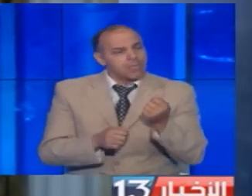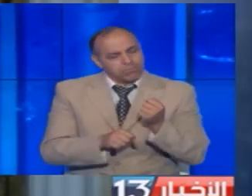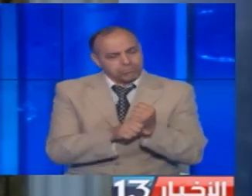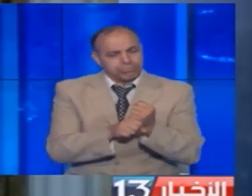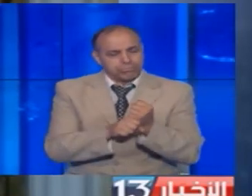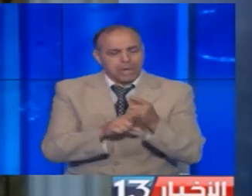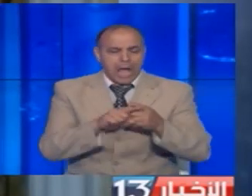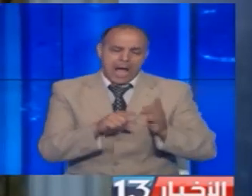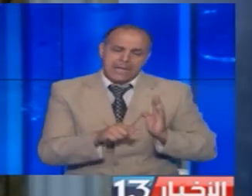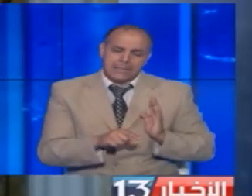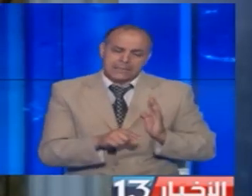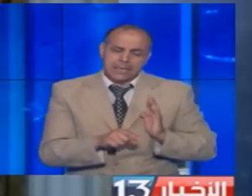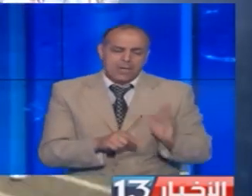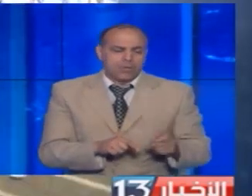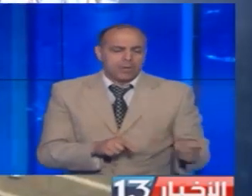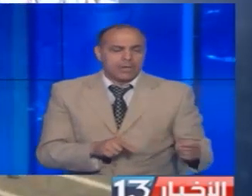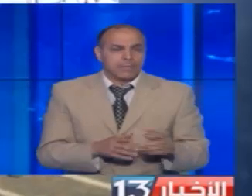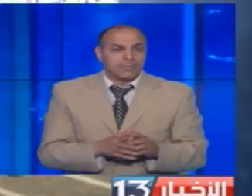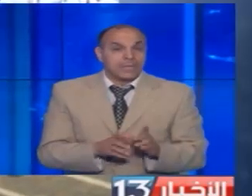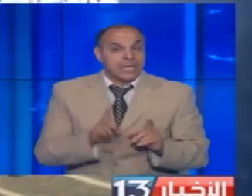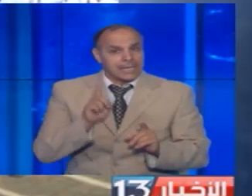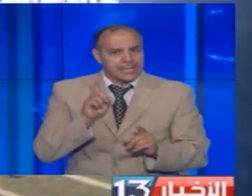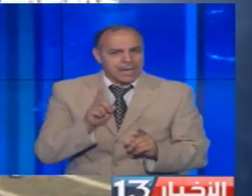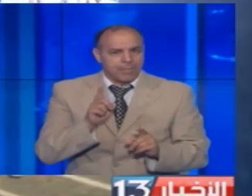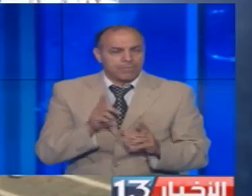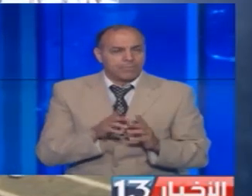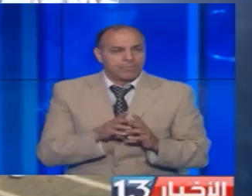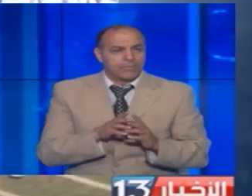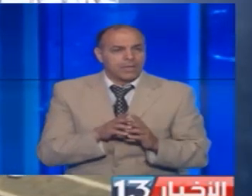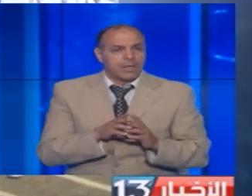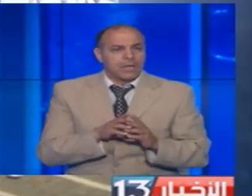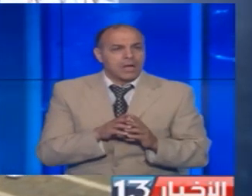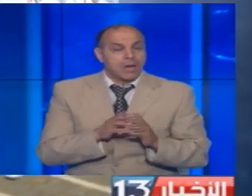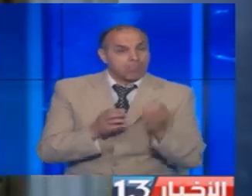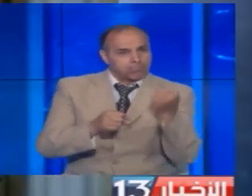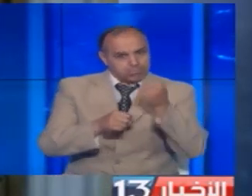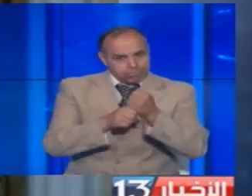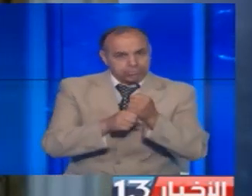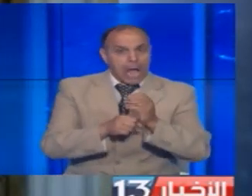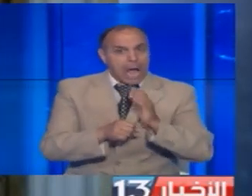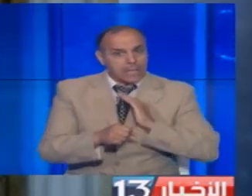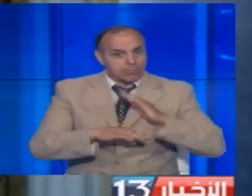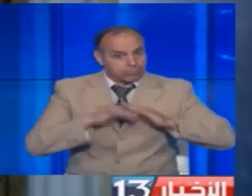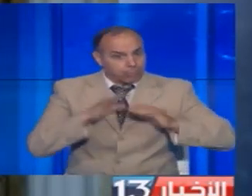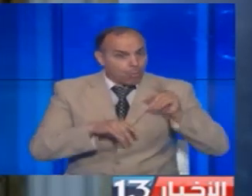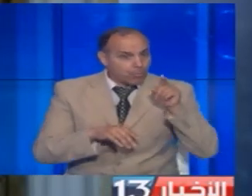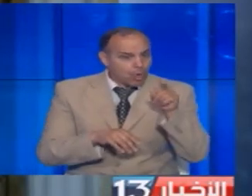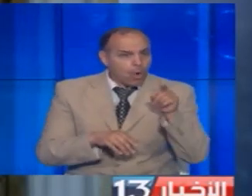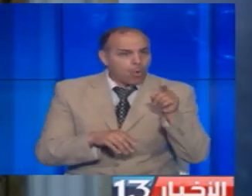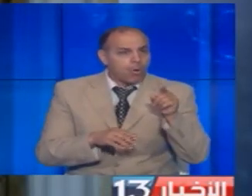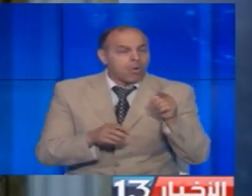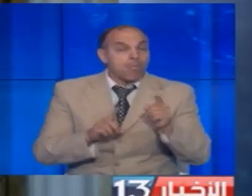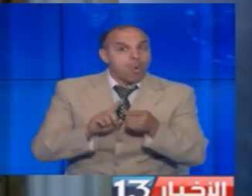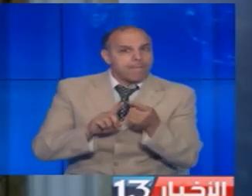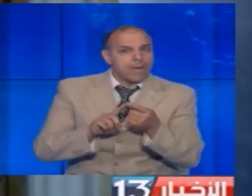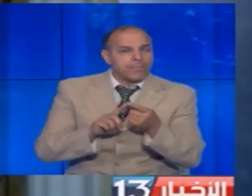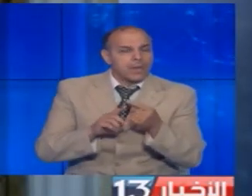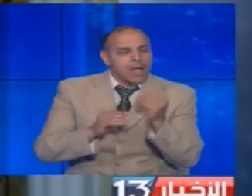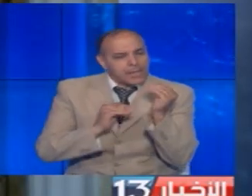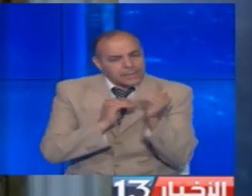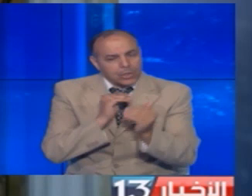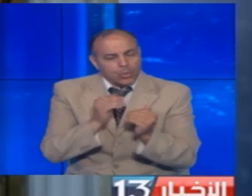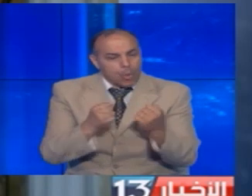الخدمة العسكرية العادية، إلى التصنيع العسكري أهمية كبيرة